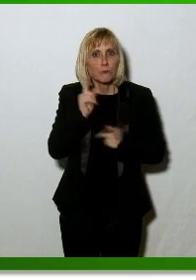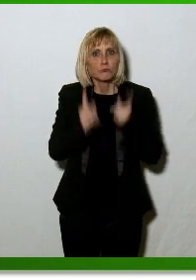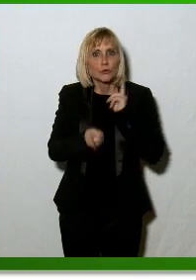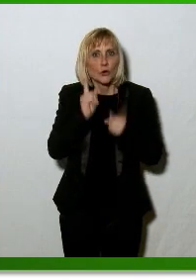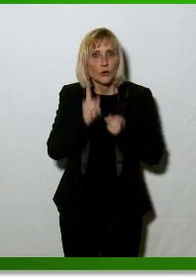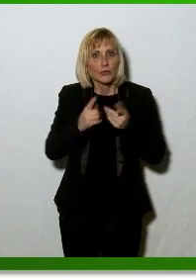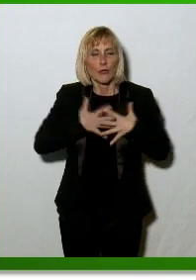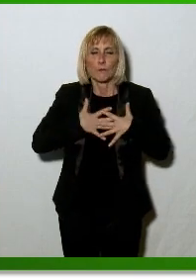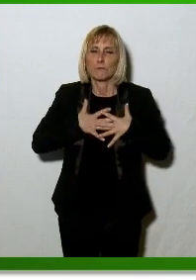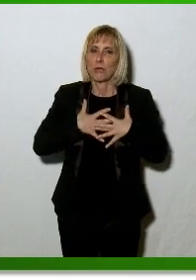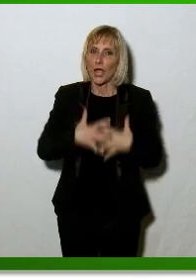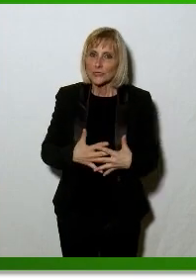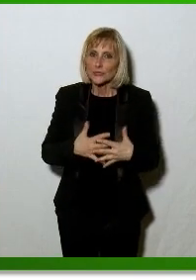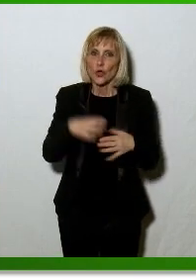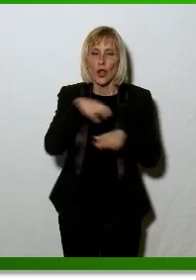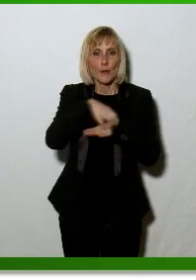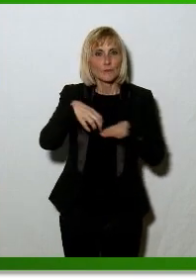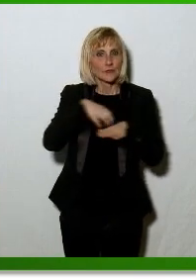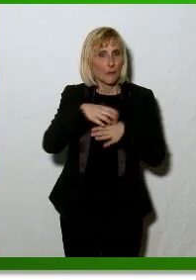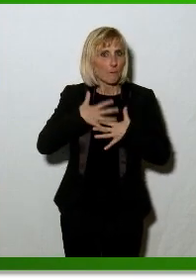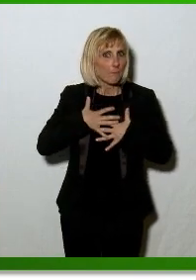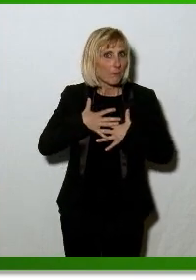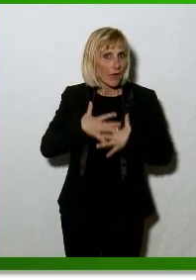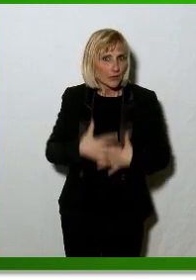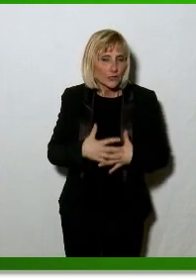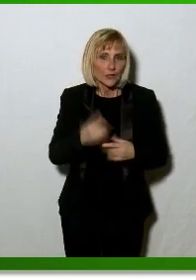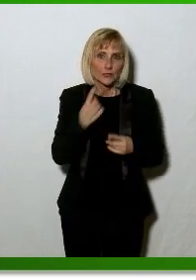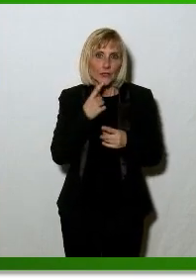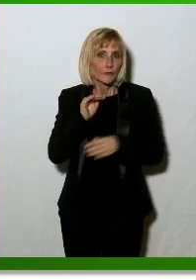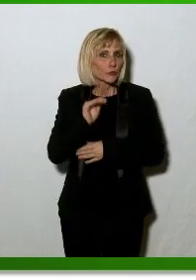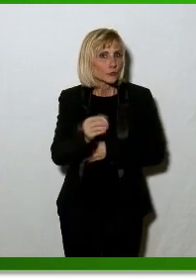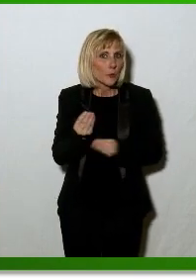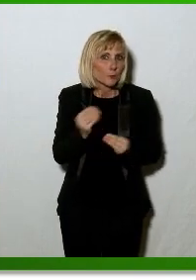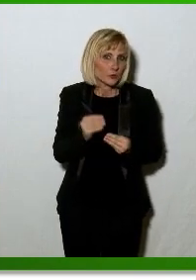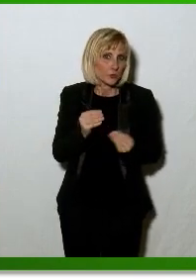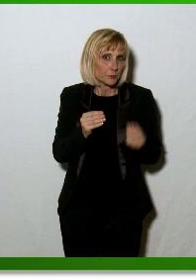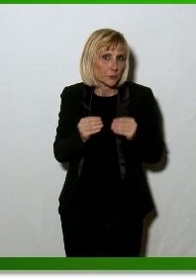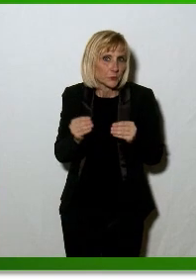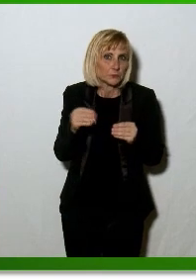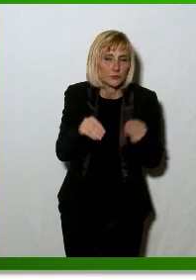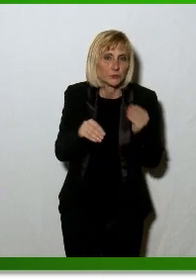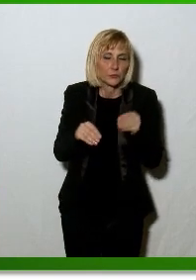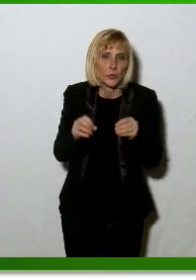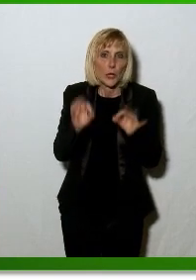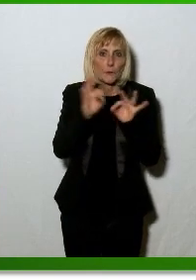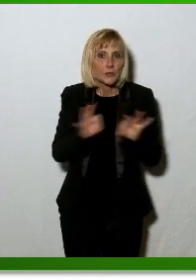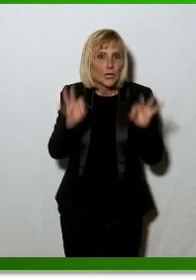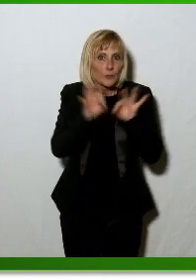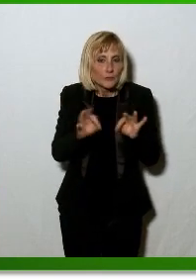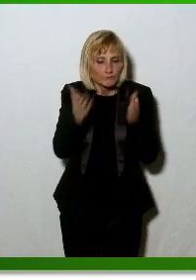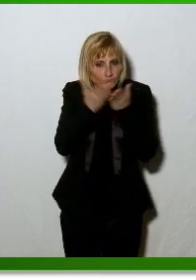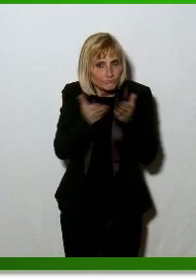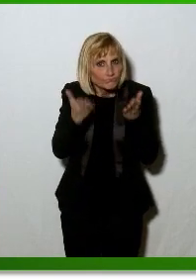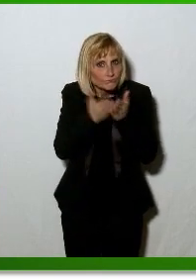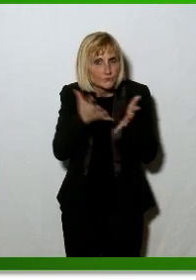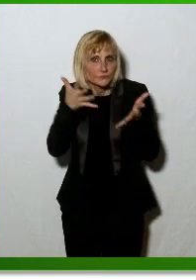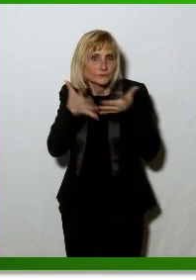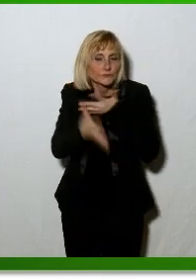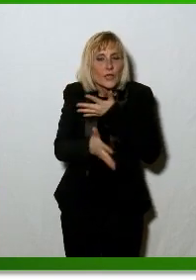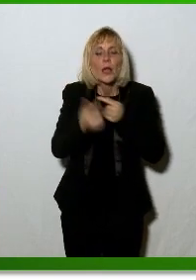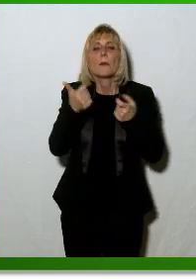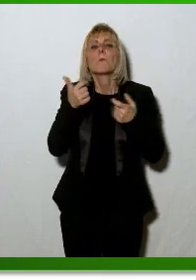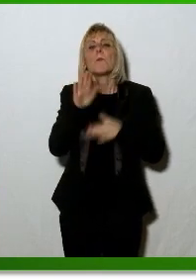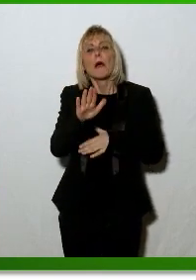l'amministrazione pubblica dovesse essere alimentata quotidianamente con la preparazione e quindi con lo studio ma anche